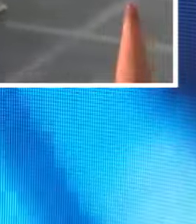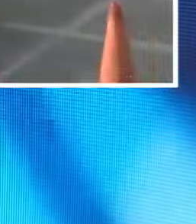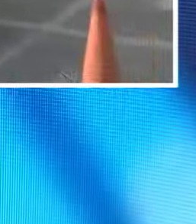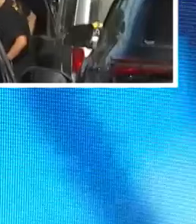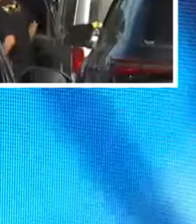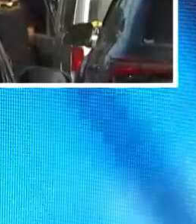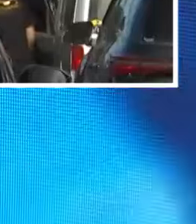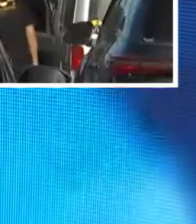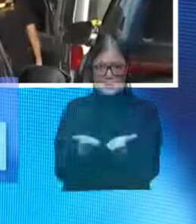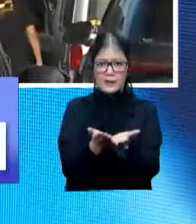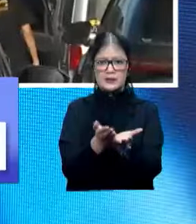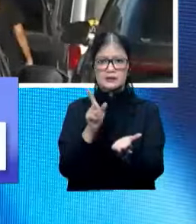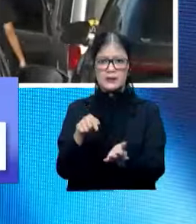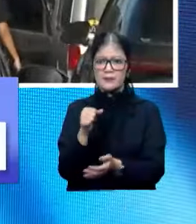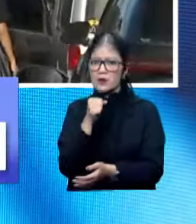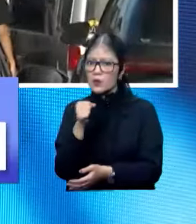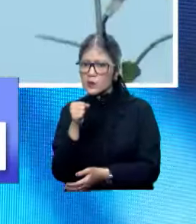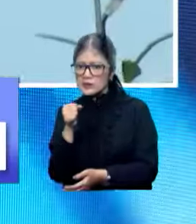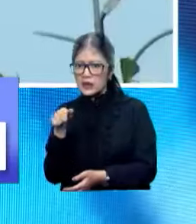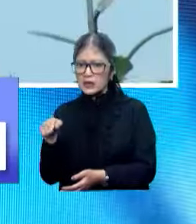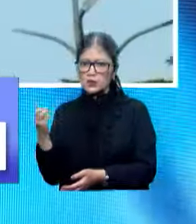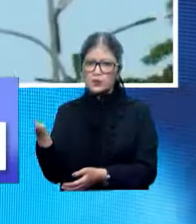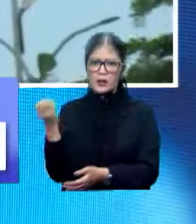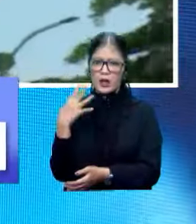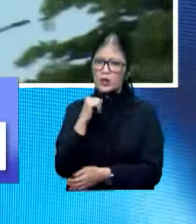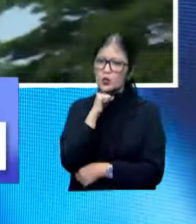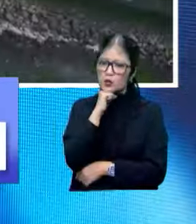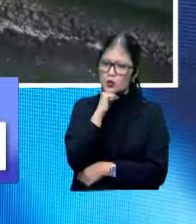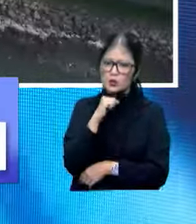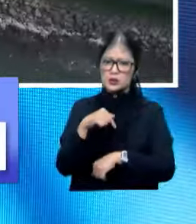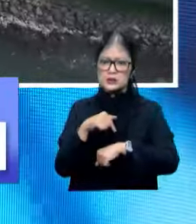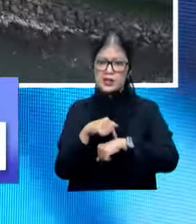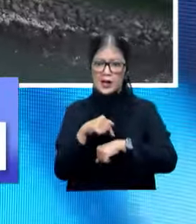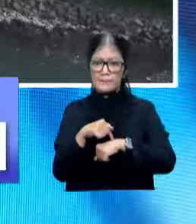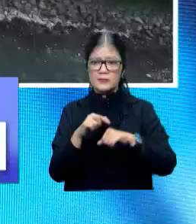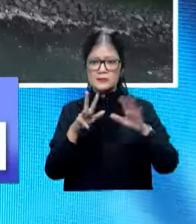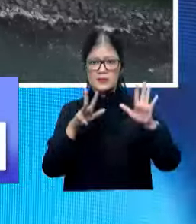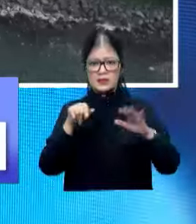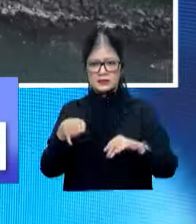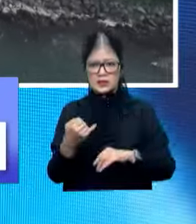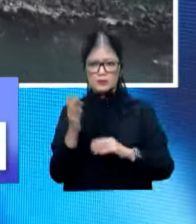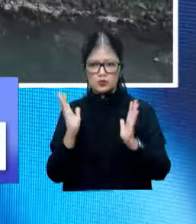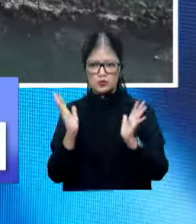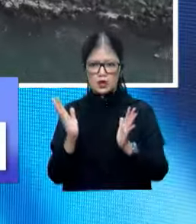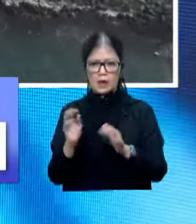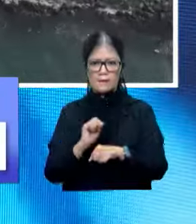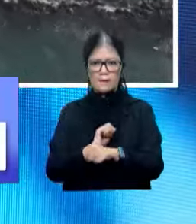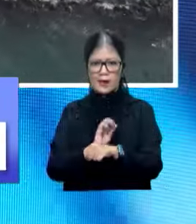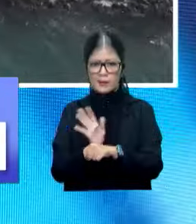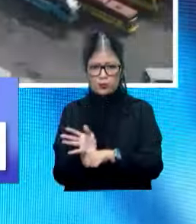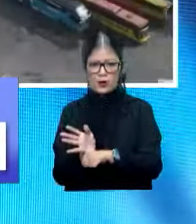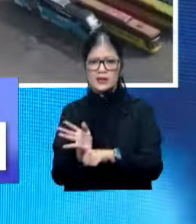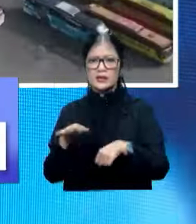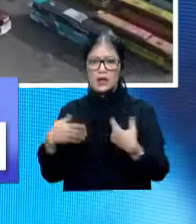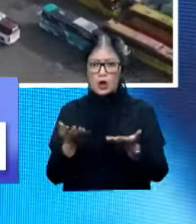sejumlah pemudik yang kami tanyai, mereka mengaku bahwa sudah menunggu hingga kurang lebih 9 jam lamanya di Pelabuhan Merak Banten ini, terutama di tempat